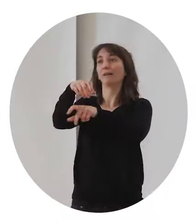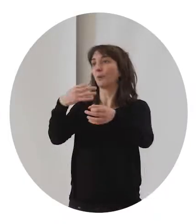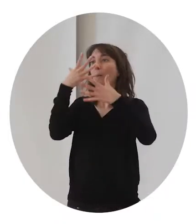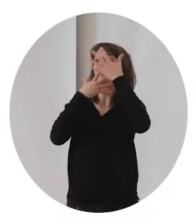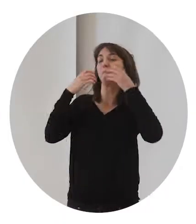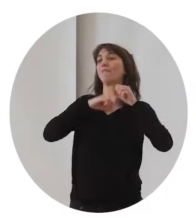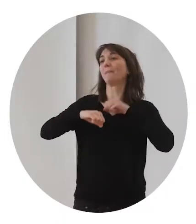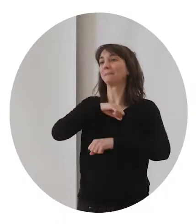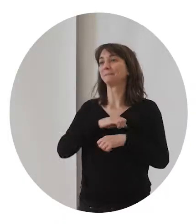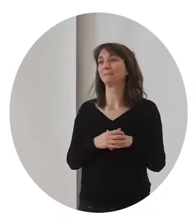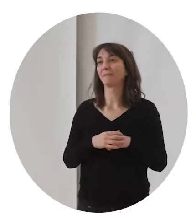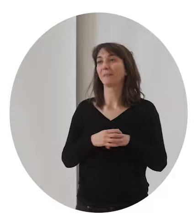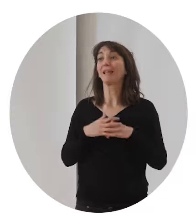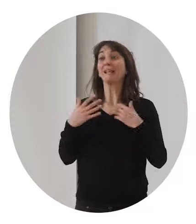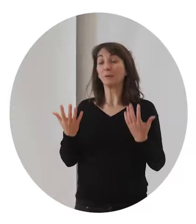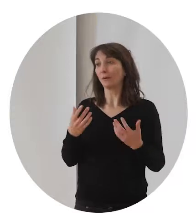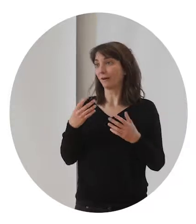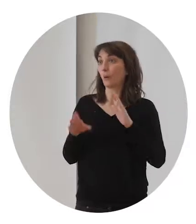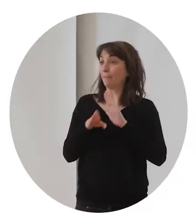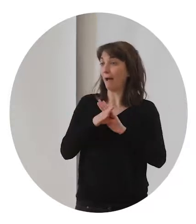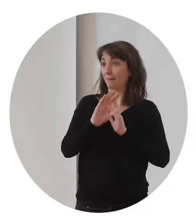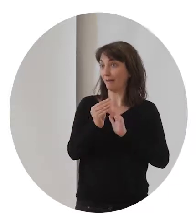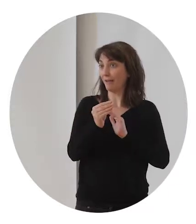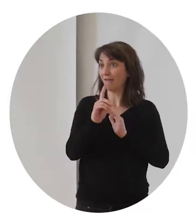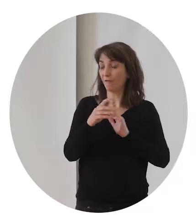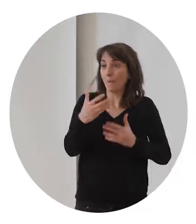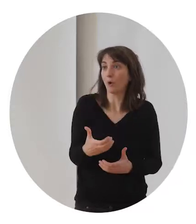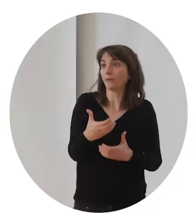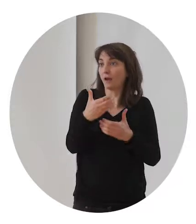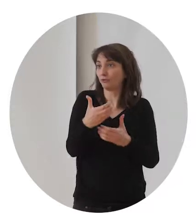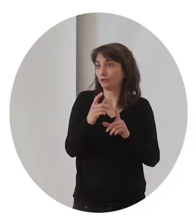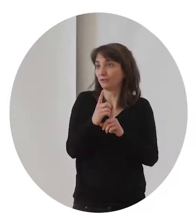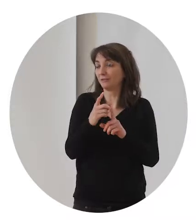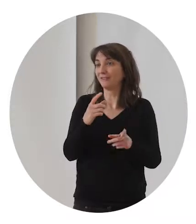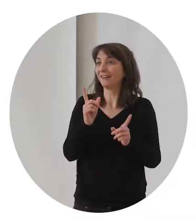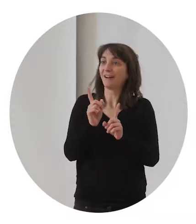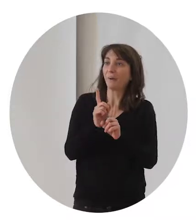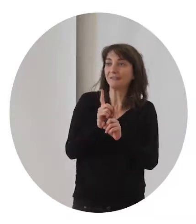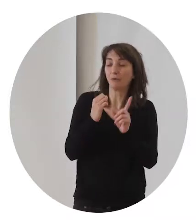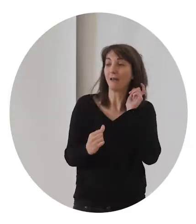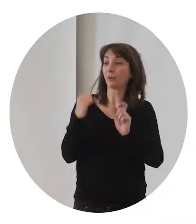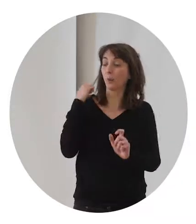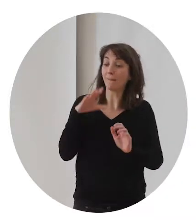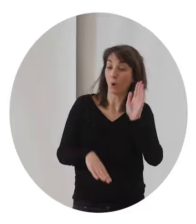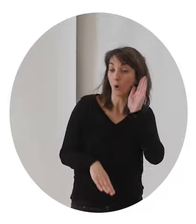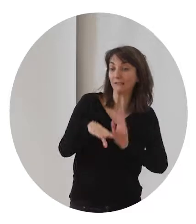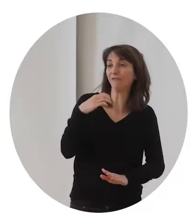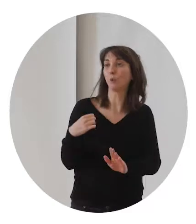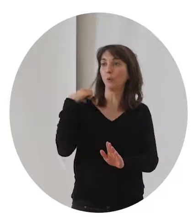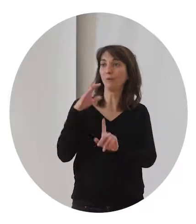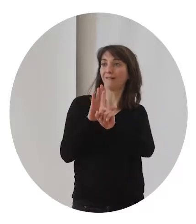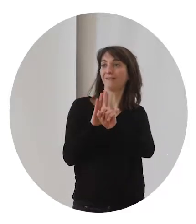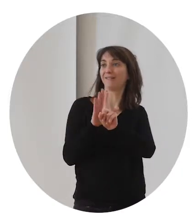l'importance d'encourager au niveau du portage, au niveau de cette structure de l'arrière-plan, au niveau du dos, et